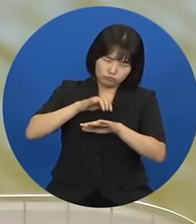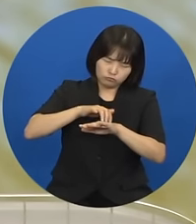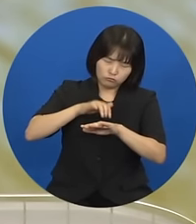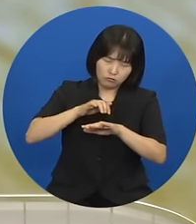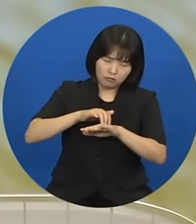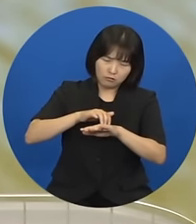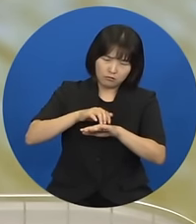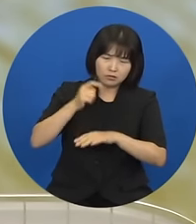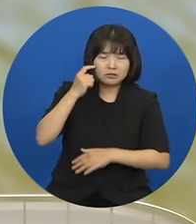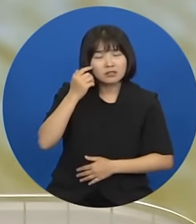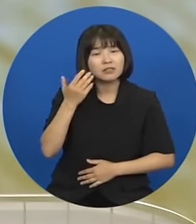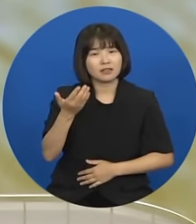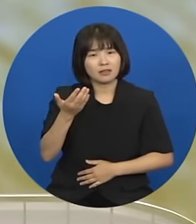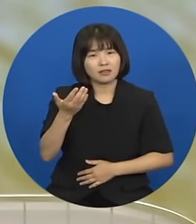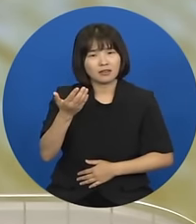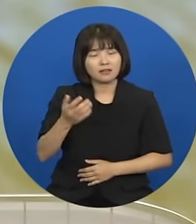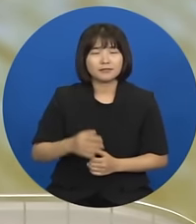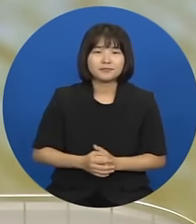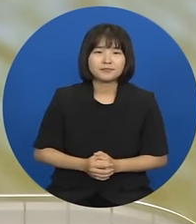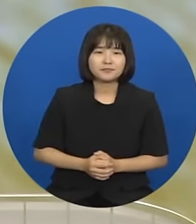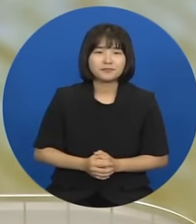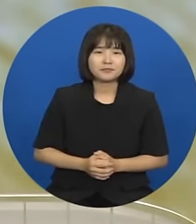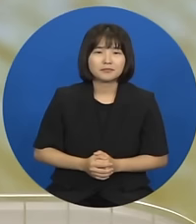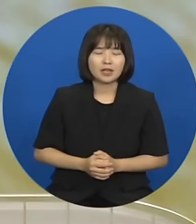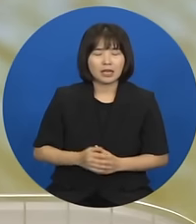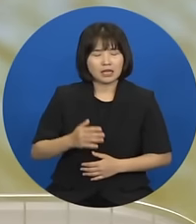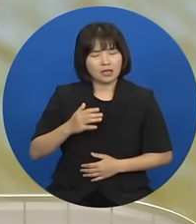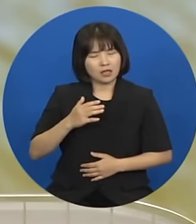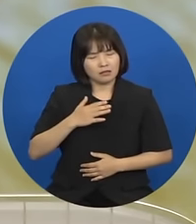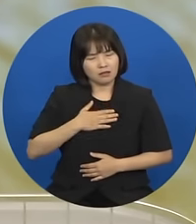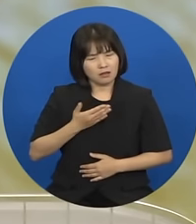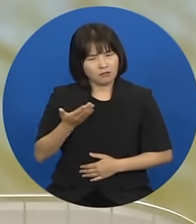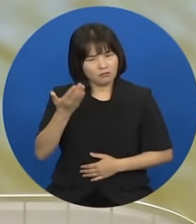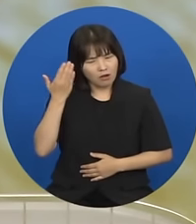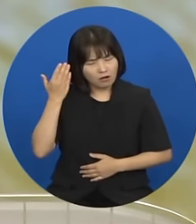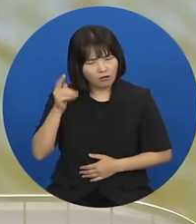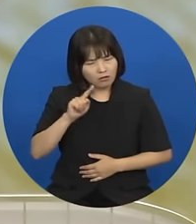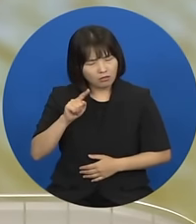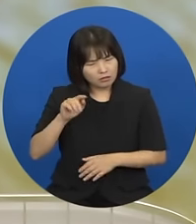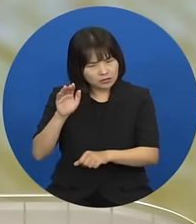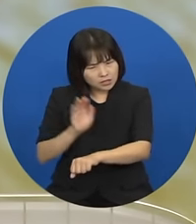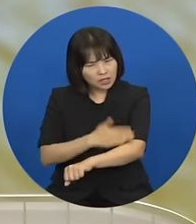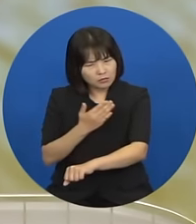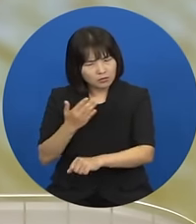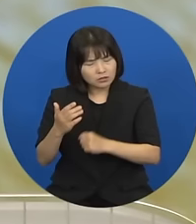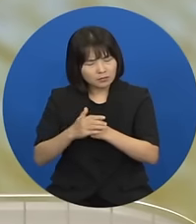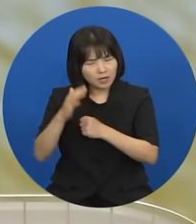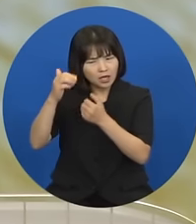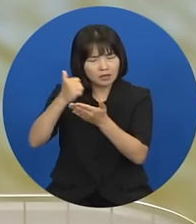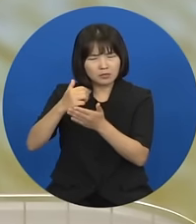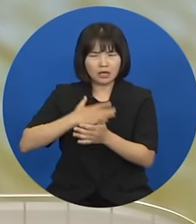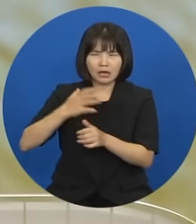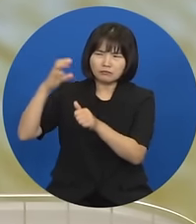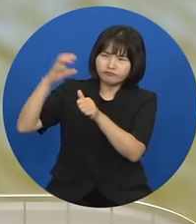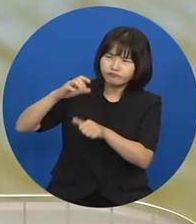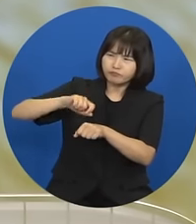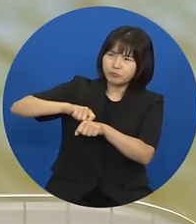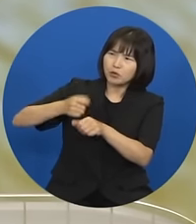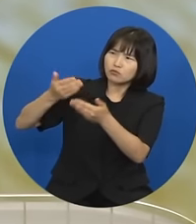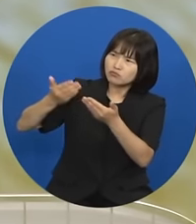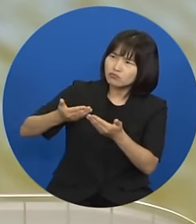걸까? 아니면 내가 과거에 지었던 어떤 잘못으로 인해서 하나님이 나를 징계하시는